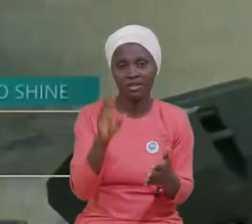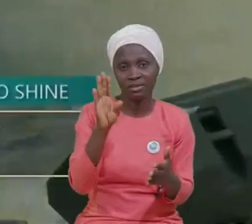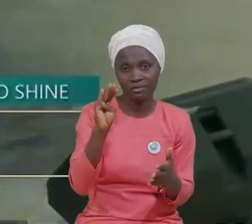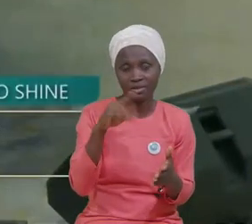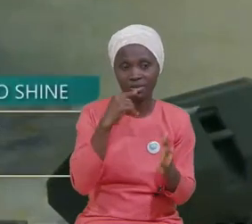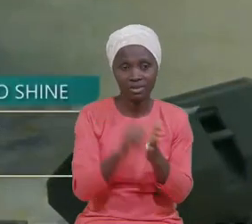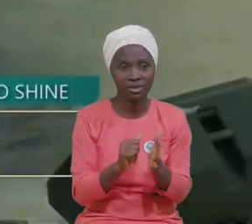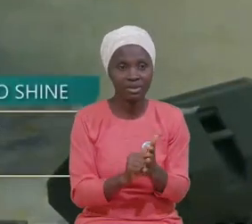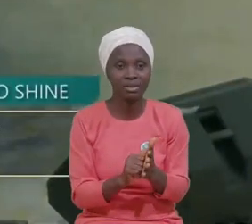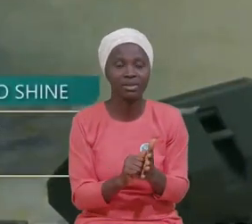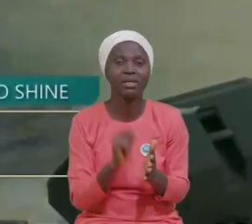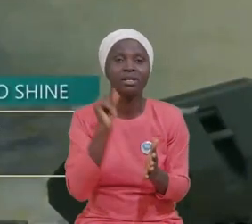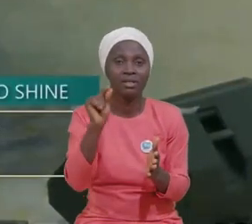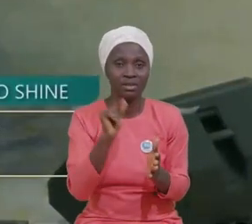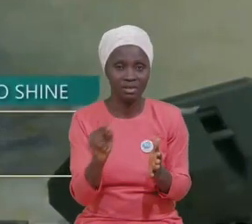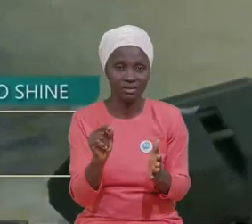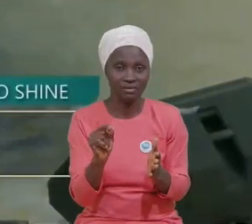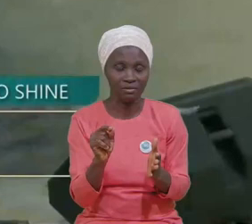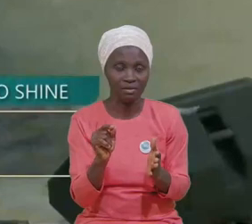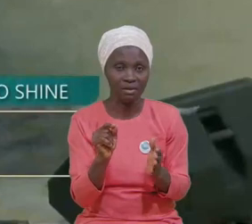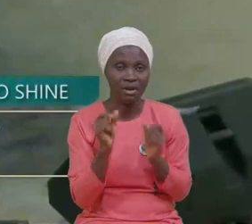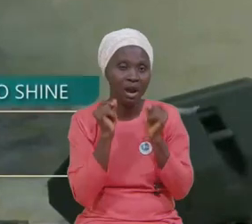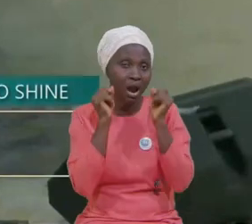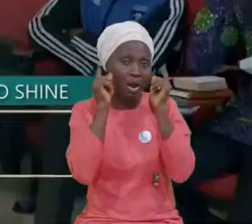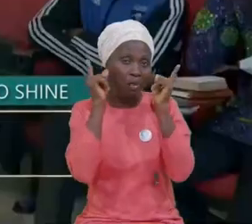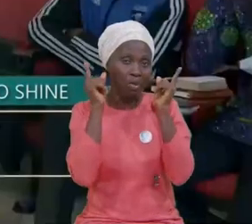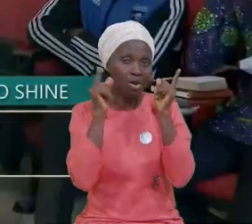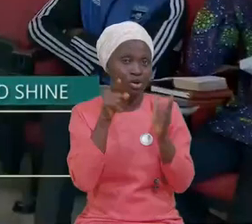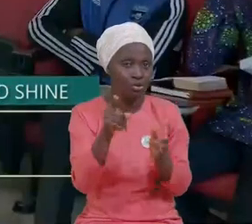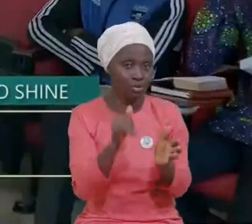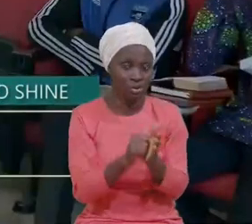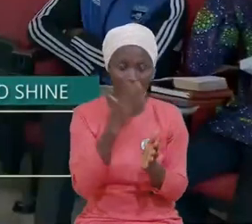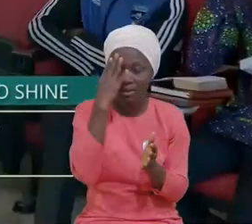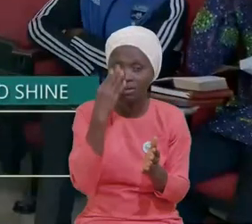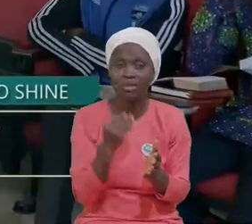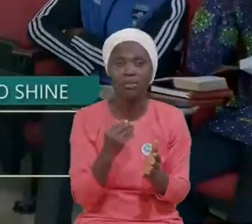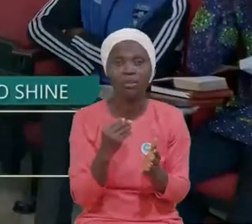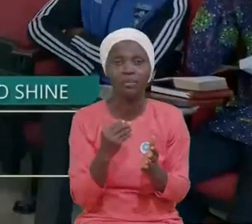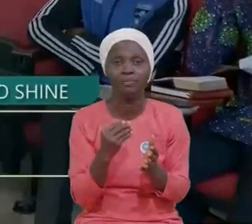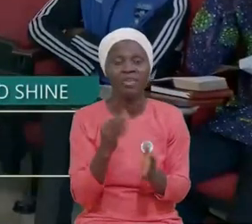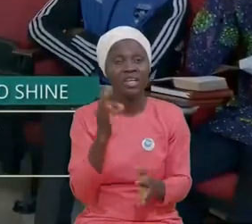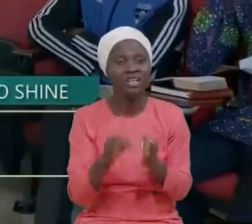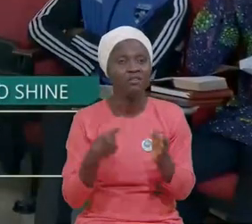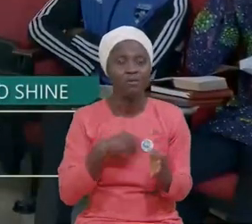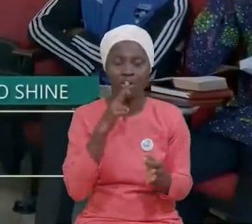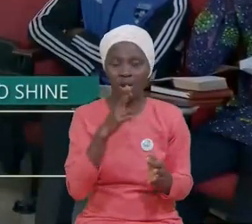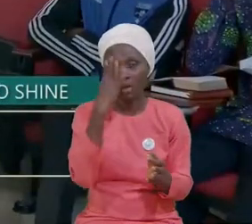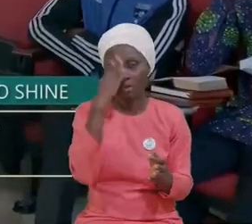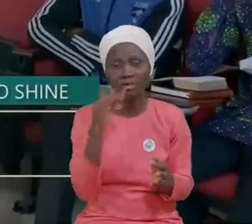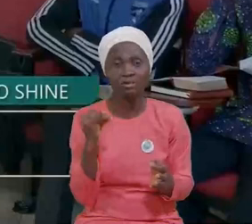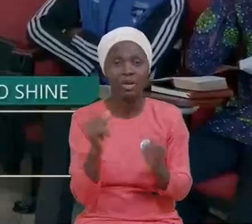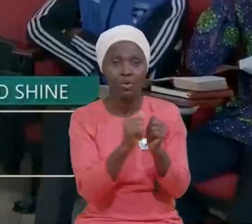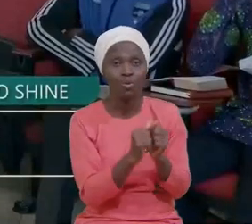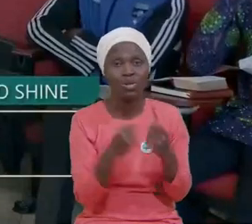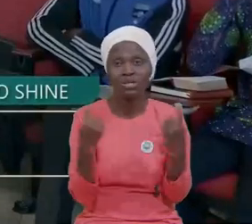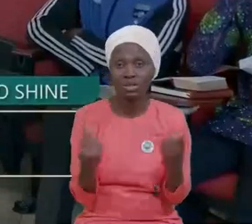c'est pour cela qu'il est dit, « Réveille-toi, toi qui dors, relève-toi. » Si nous dormons